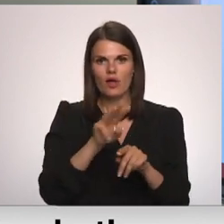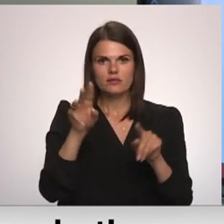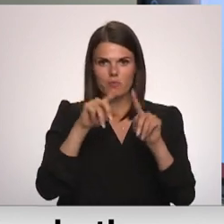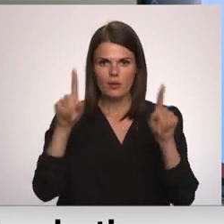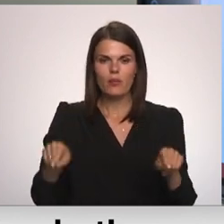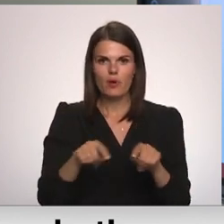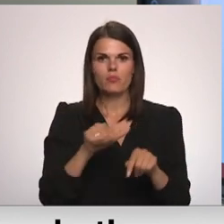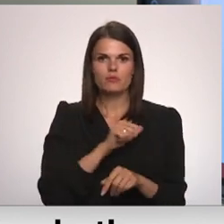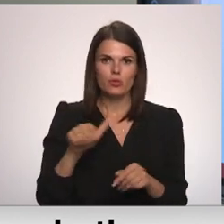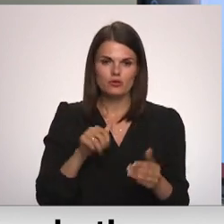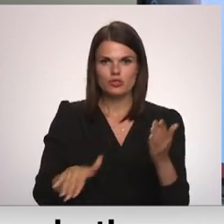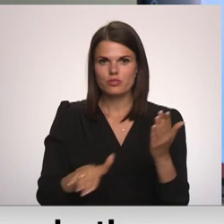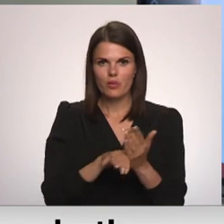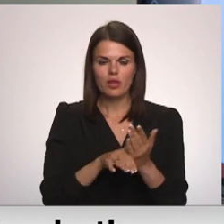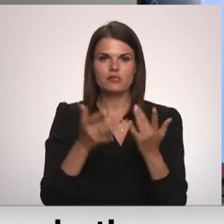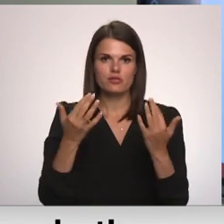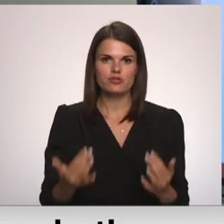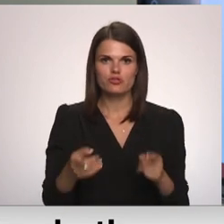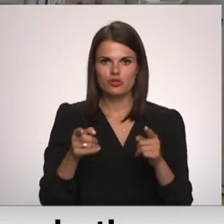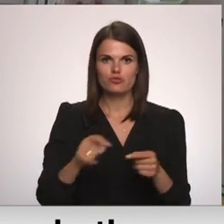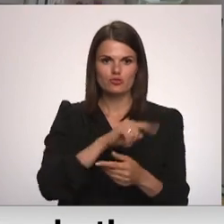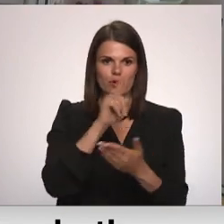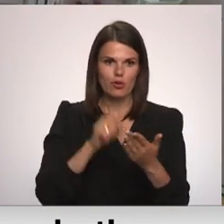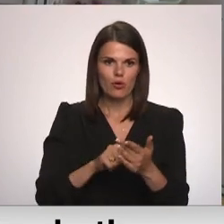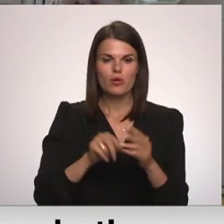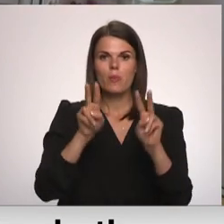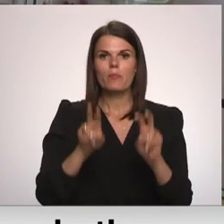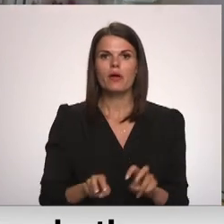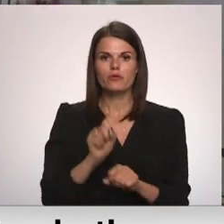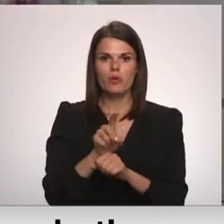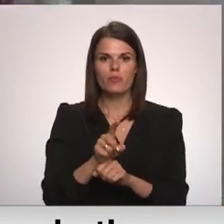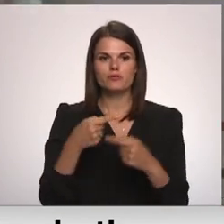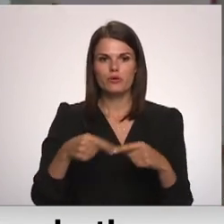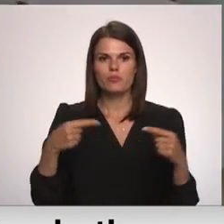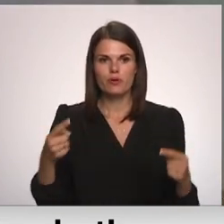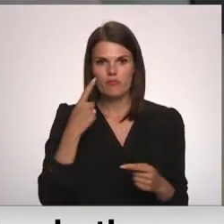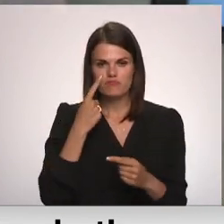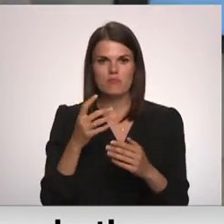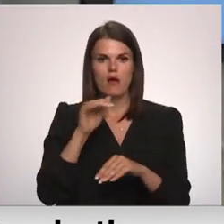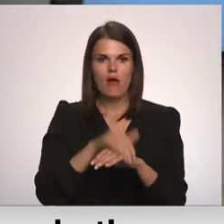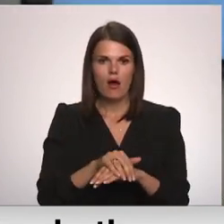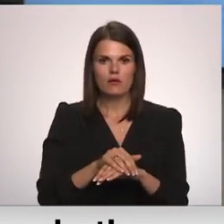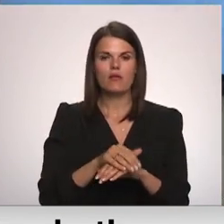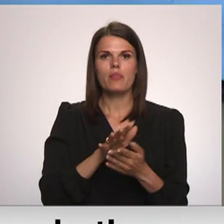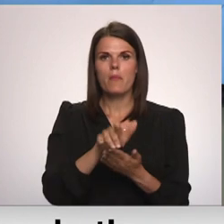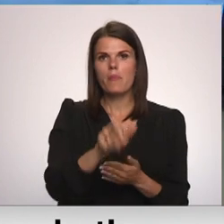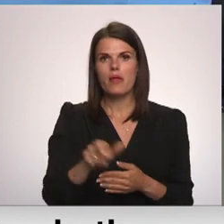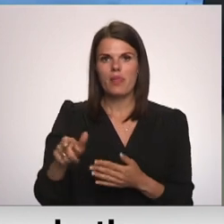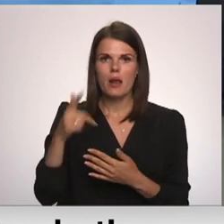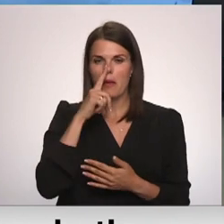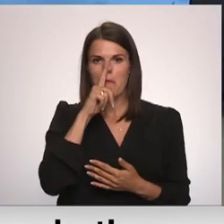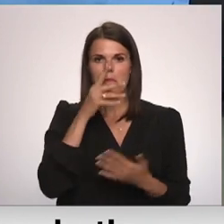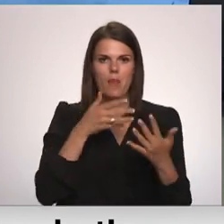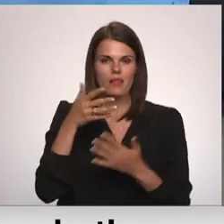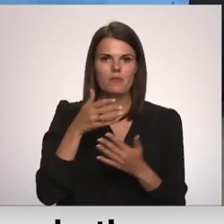faktiski palīdzētu risināt šo jautājumu. Pētījumā pasūtot preces atklāt arī klāja patērētāju maldināšana. Preču